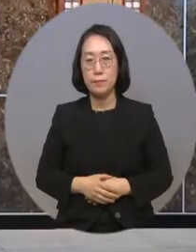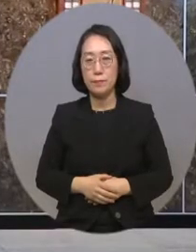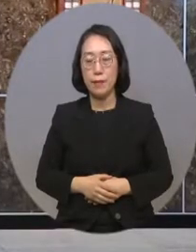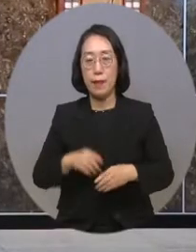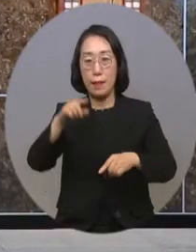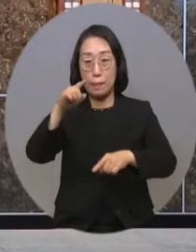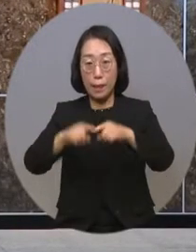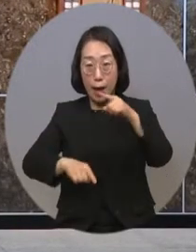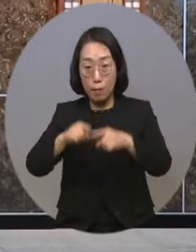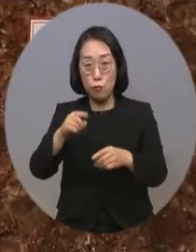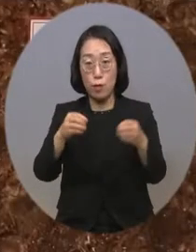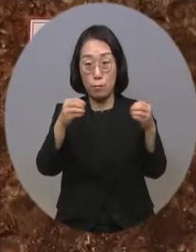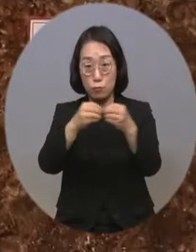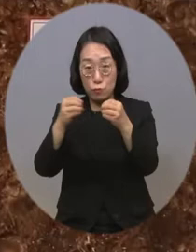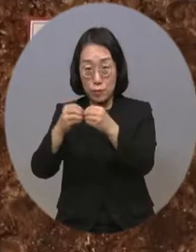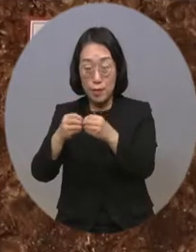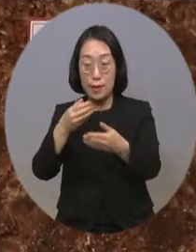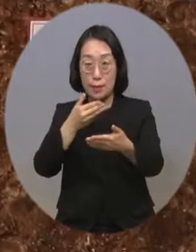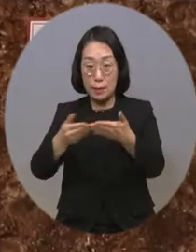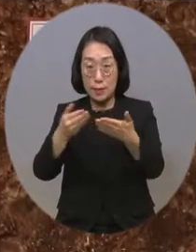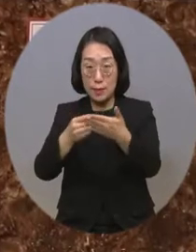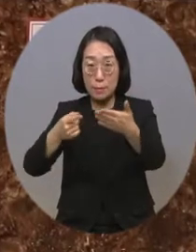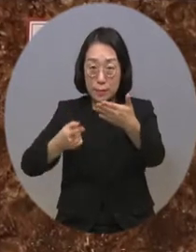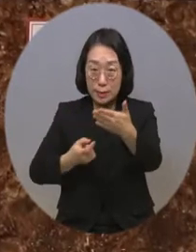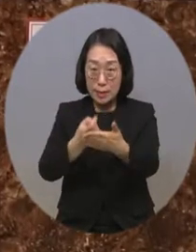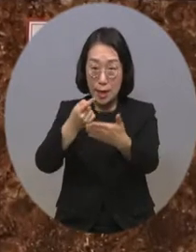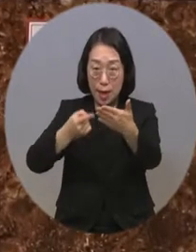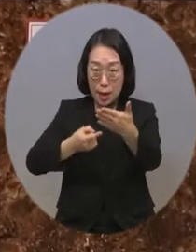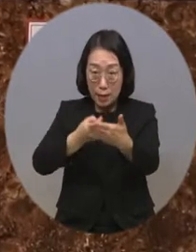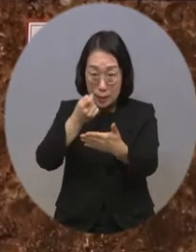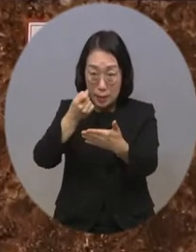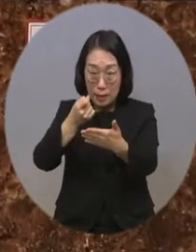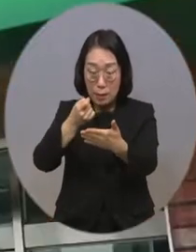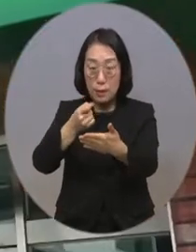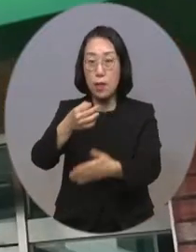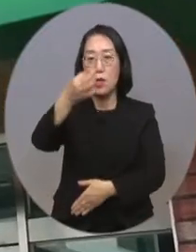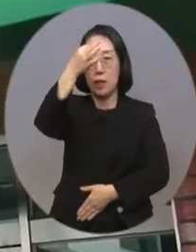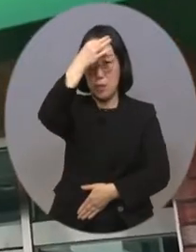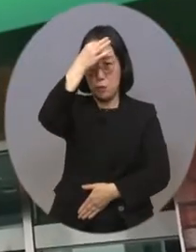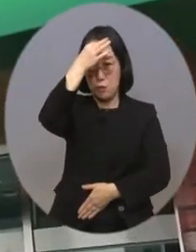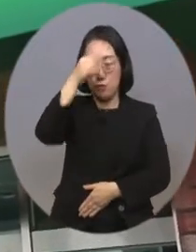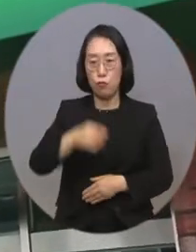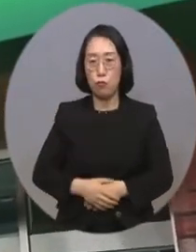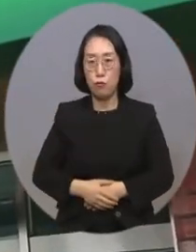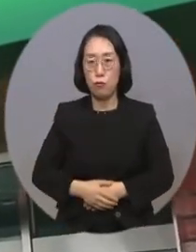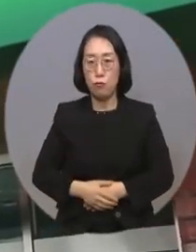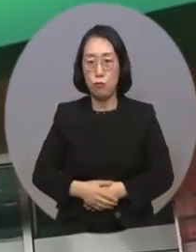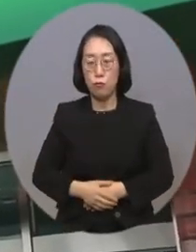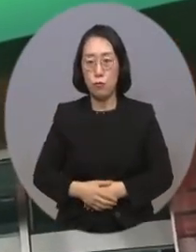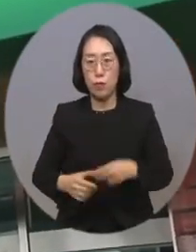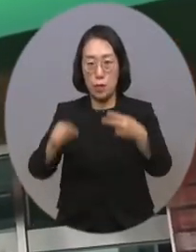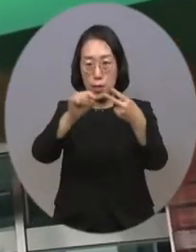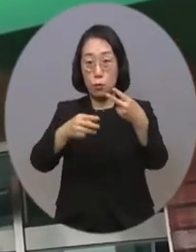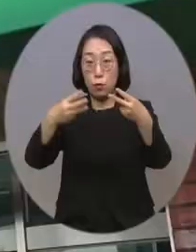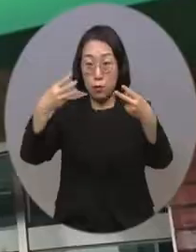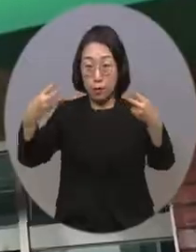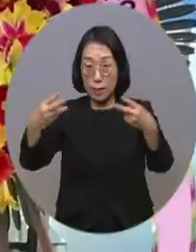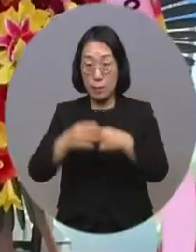나무에 글과 그림을 새기는 전통예술 서각. 지난 3일부터